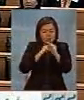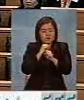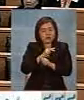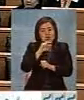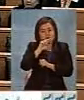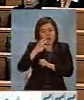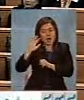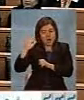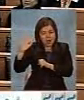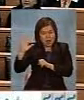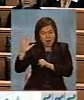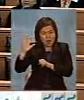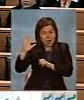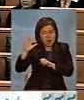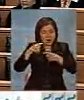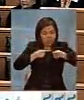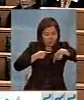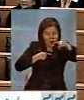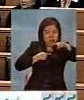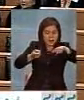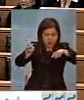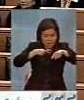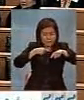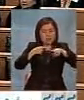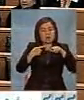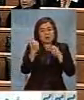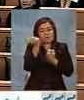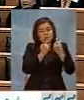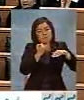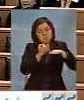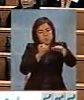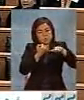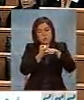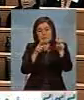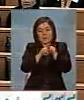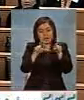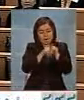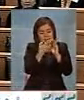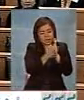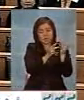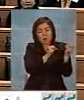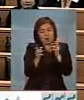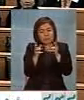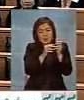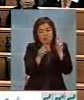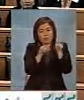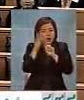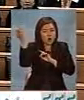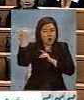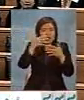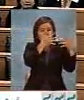6,723 เที่ยวสนามบินจังหวัดนครพนมสร้างกันตั้งแต่สมัยอเมริกาทำฐานทั